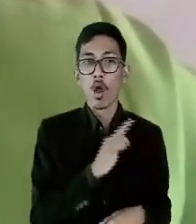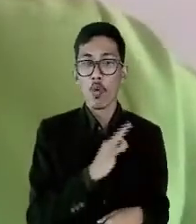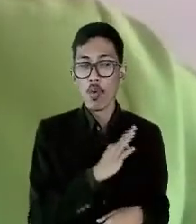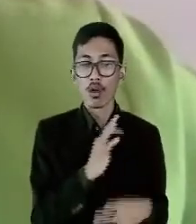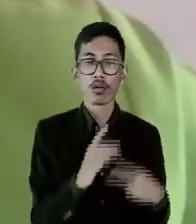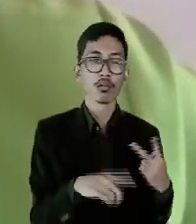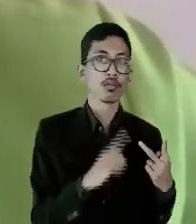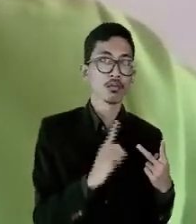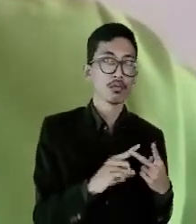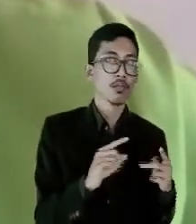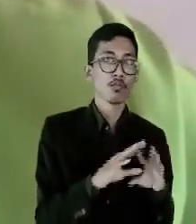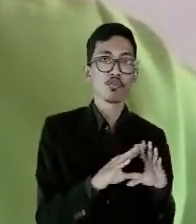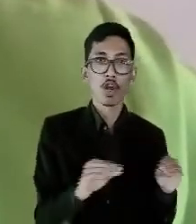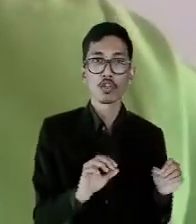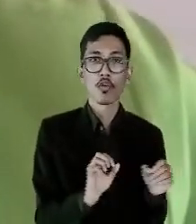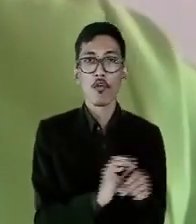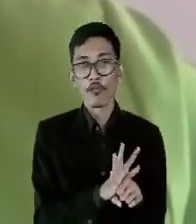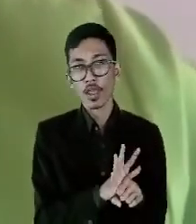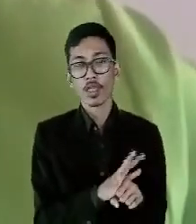sana